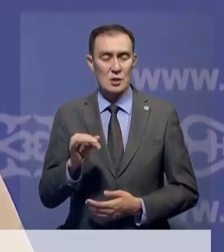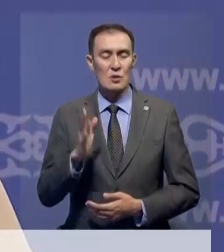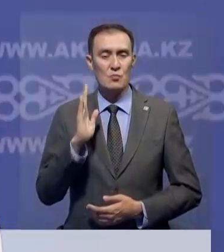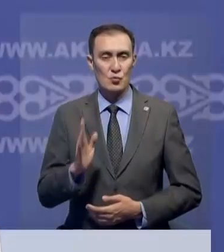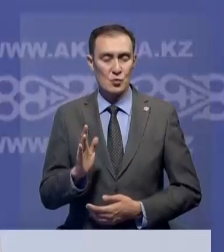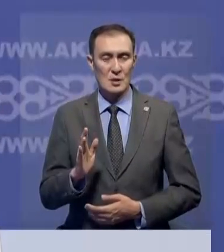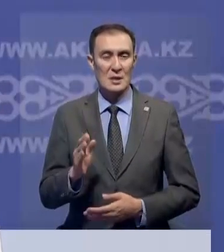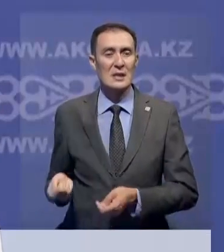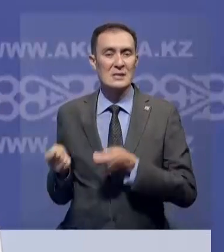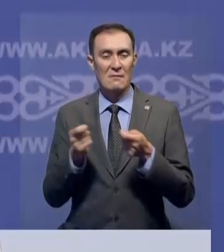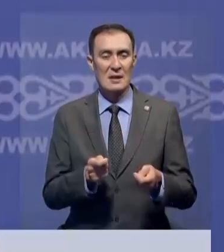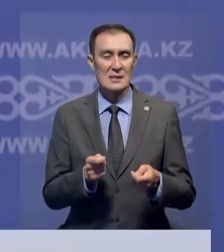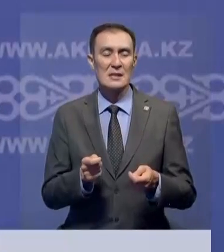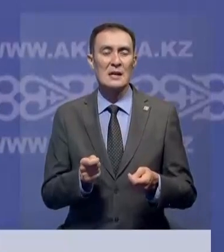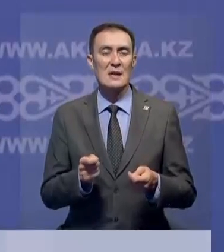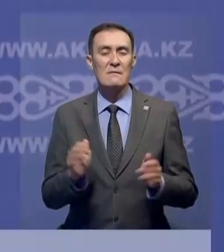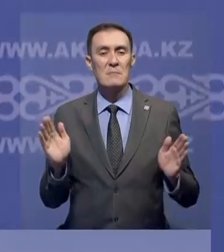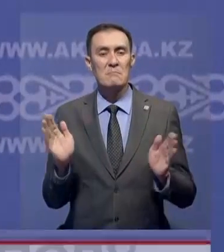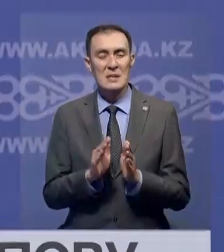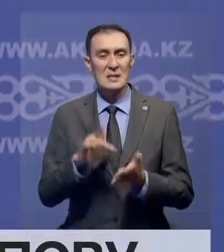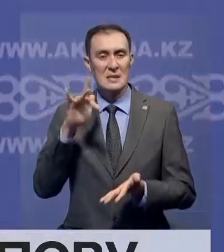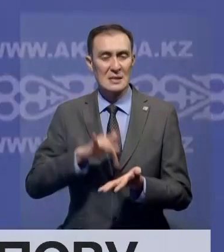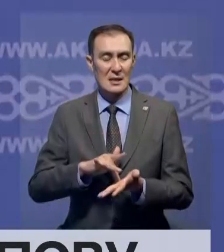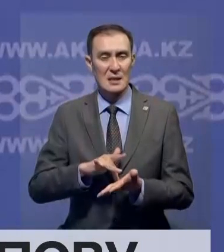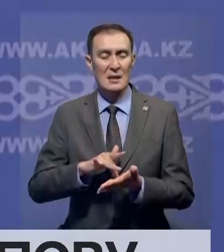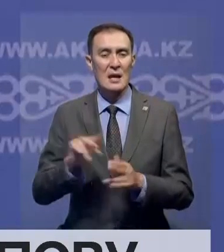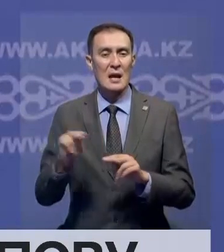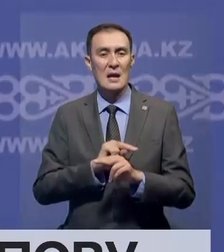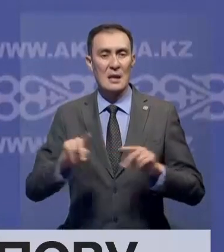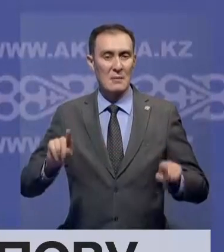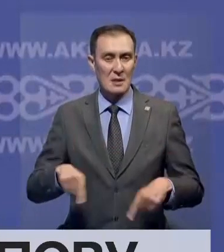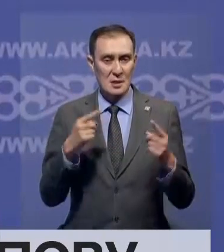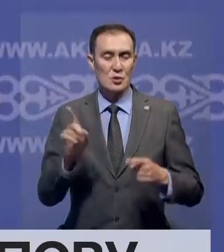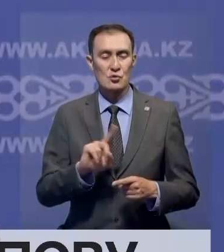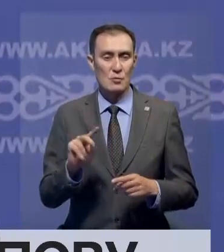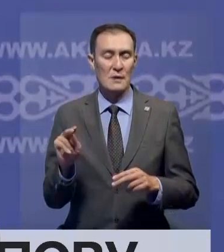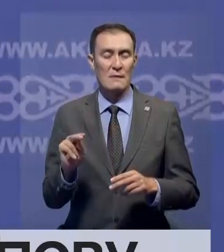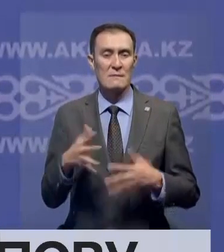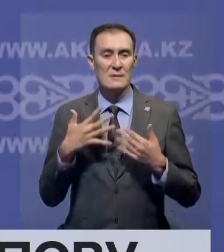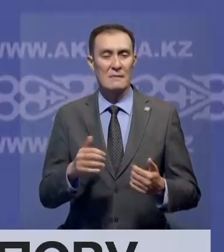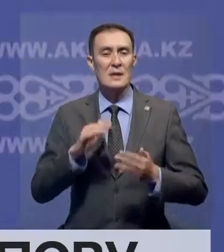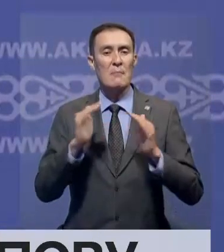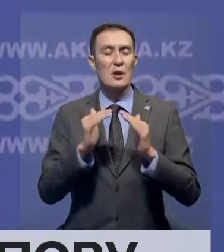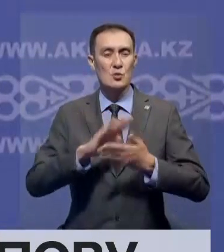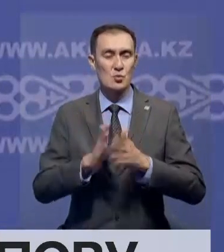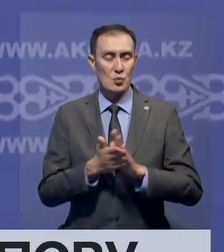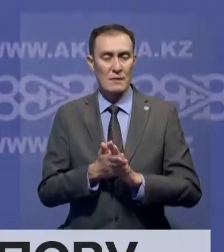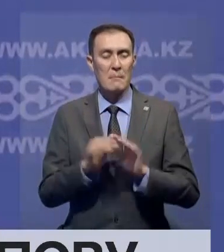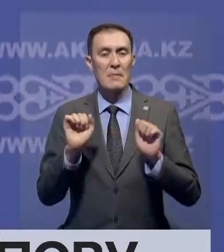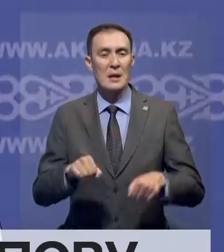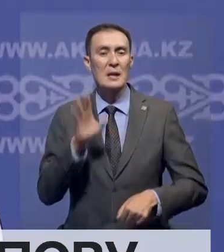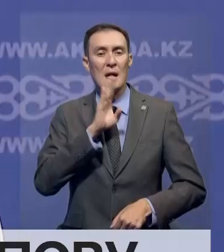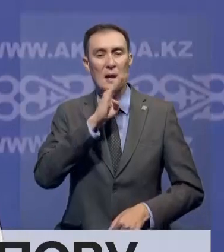будут предоставляться мини-микро-реабилитационные центры для того, чтобы проводить реабилитацию в домашних условиях могли